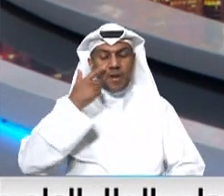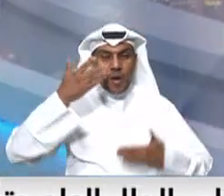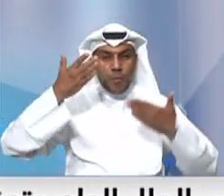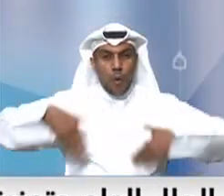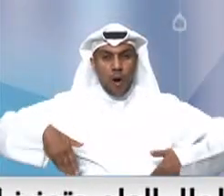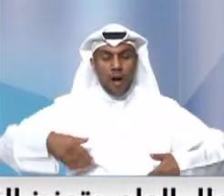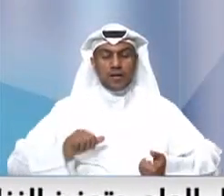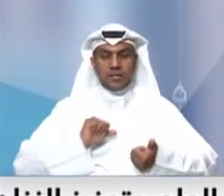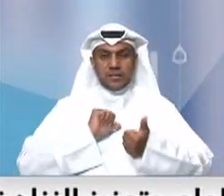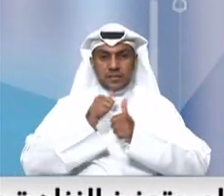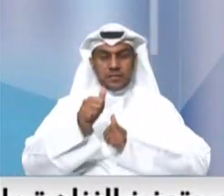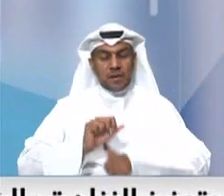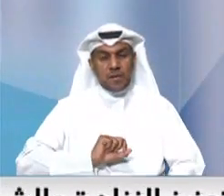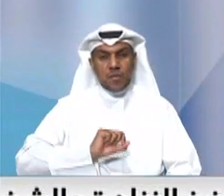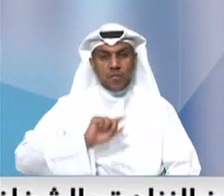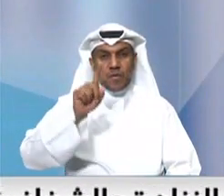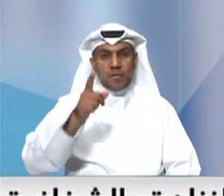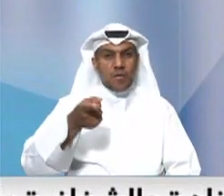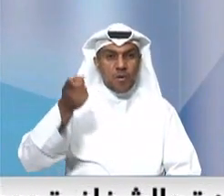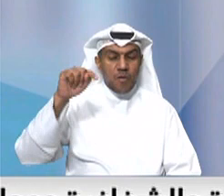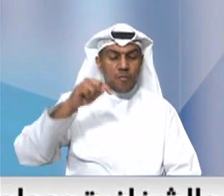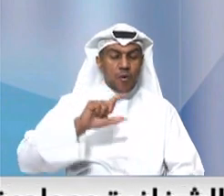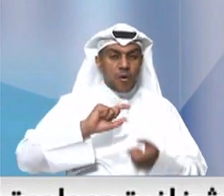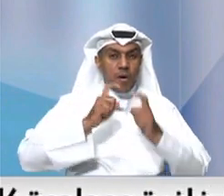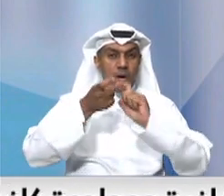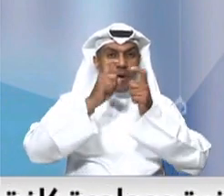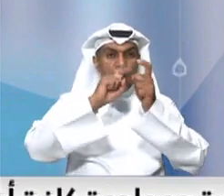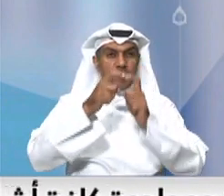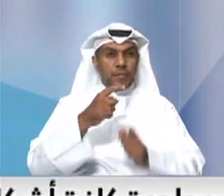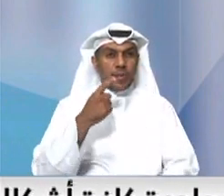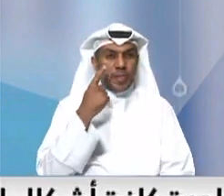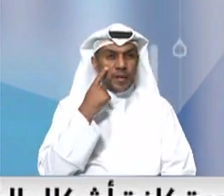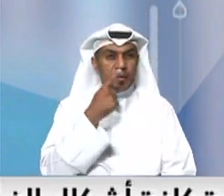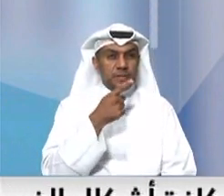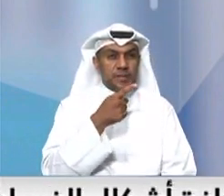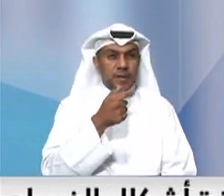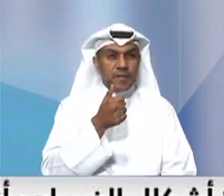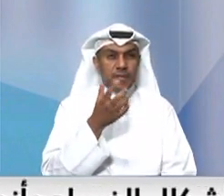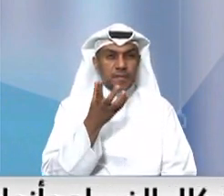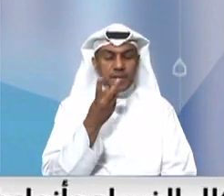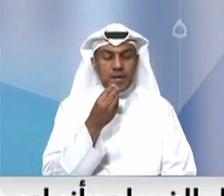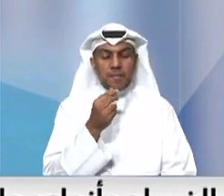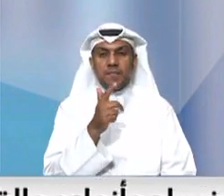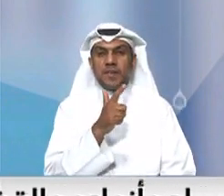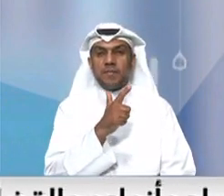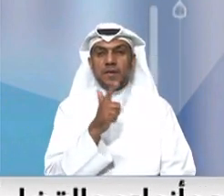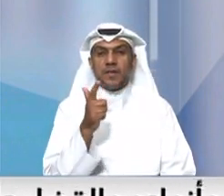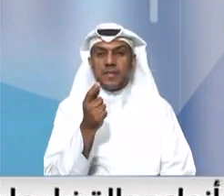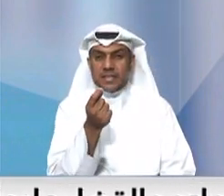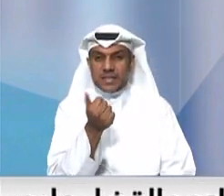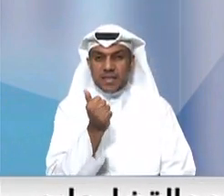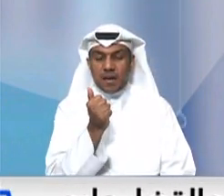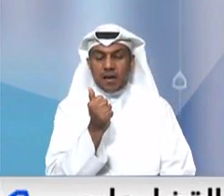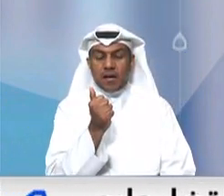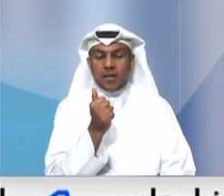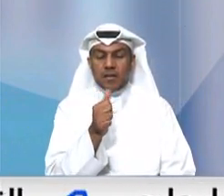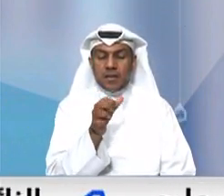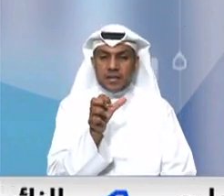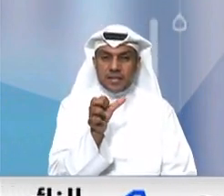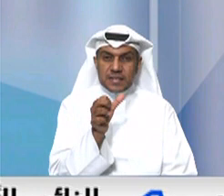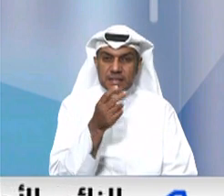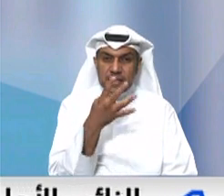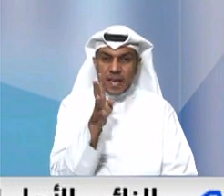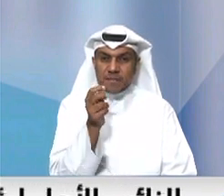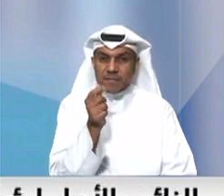ليتاه النهائي المقرر غدا وحقق الراجحي رقما قياسيا بلغ 17 ثانيه و49 جزء من